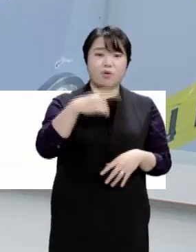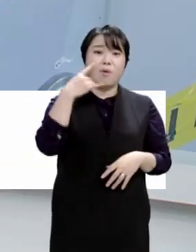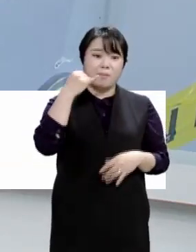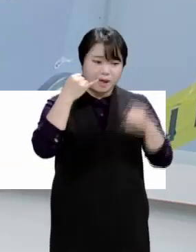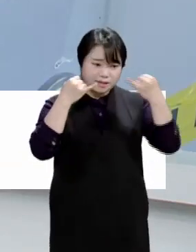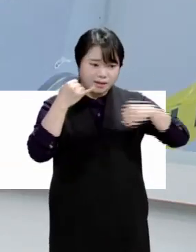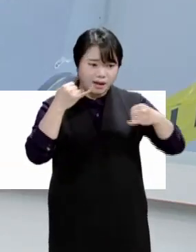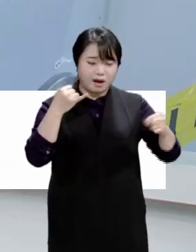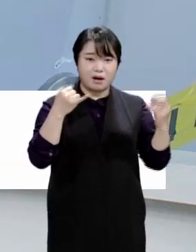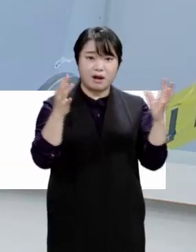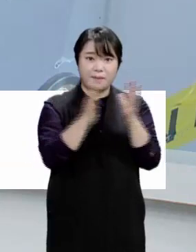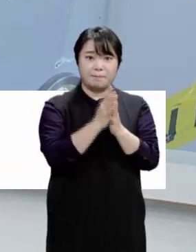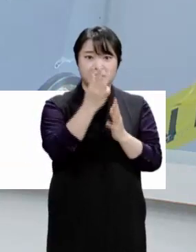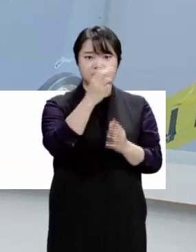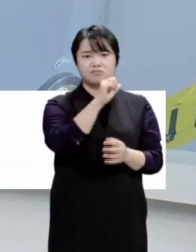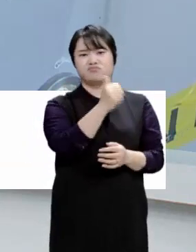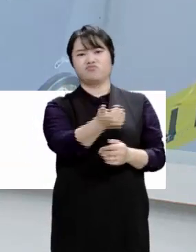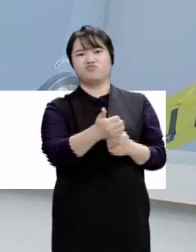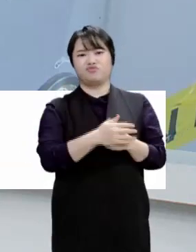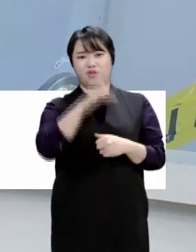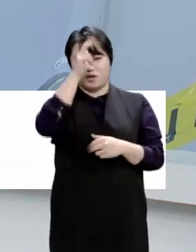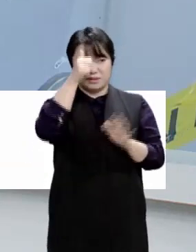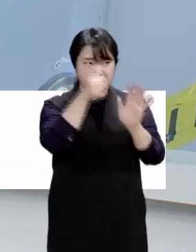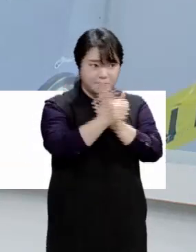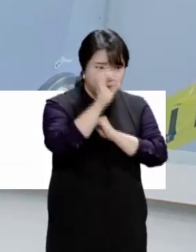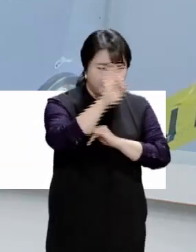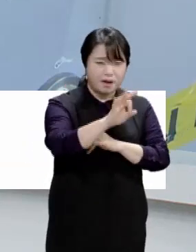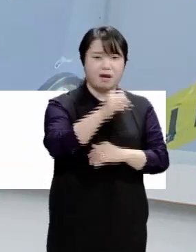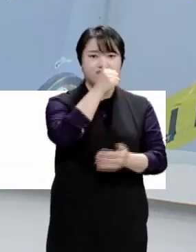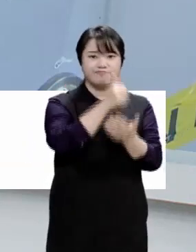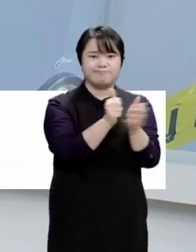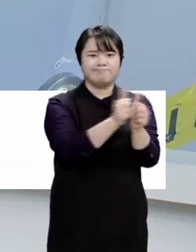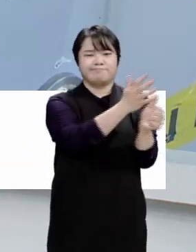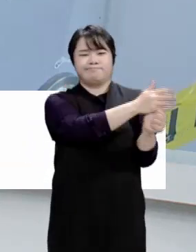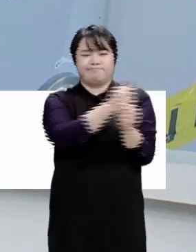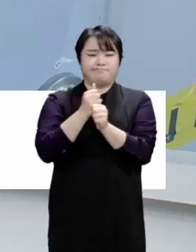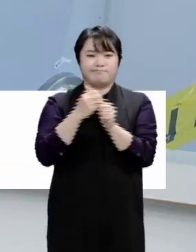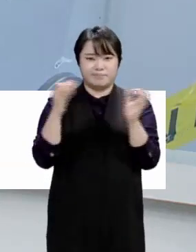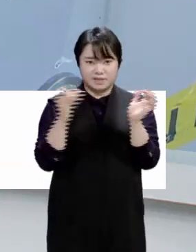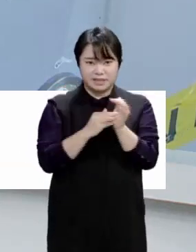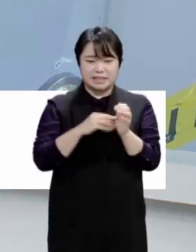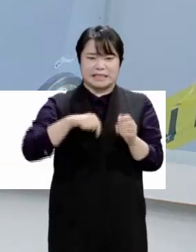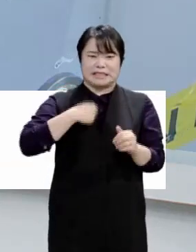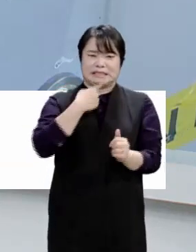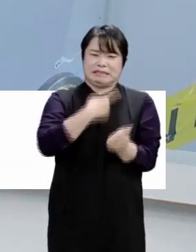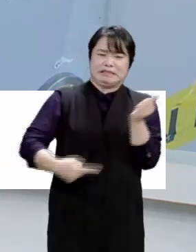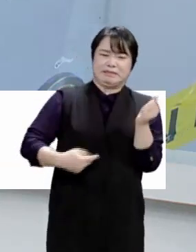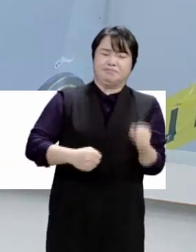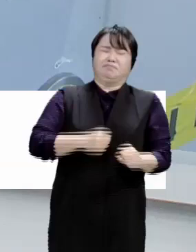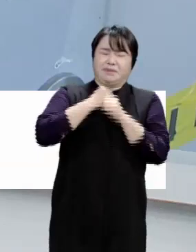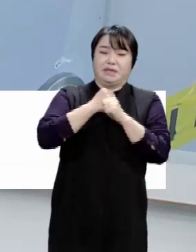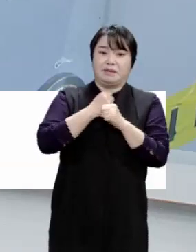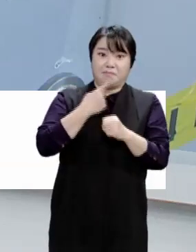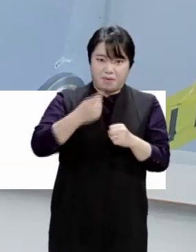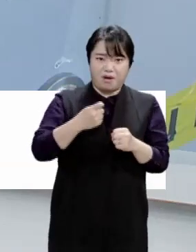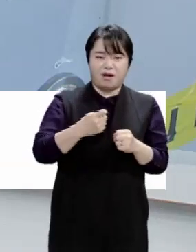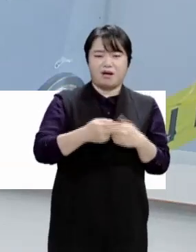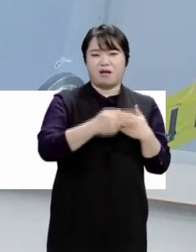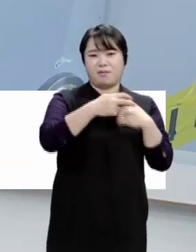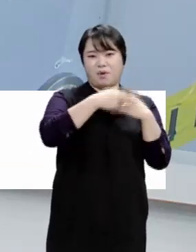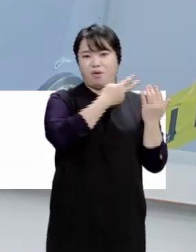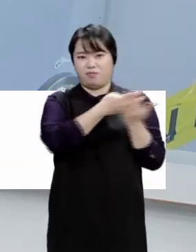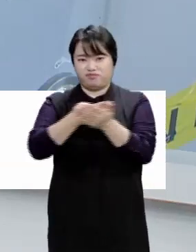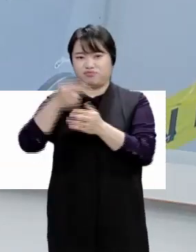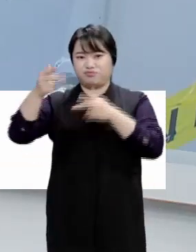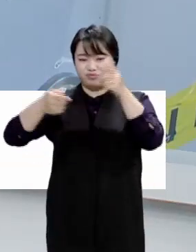숨진 채 발견됐습니다. 출동한 경찰에 의해 용의자가 현장에서 체포됐는데 자해를 시도해 병원으로 옮겨져 수술을